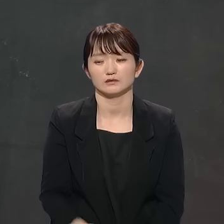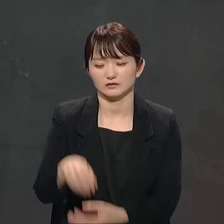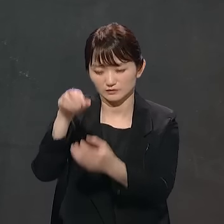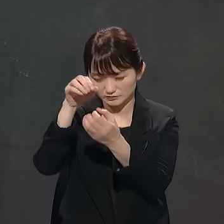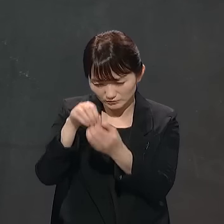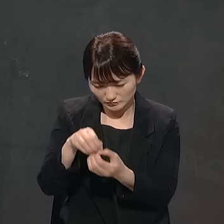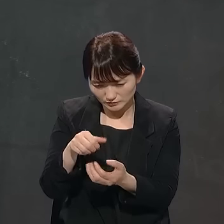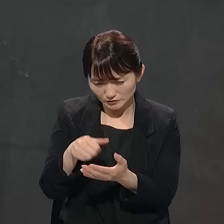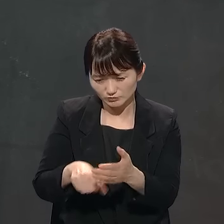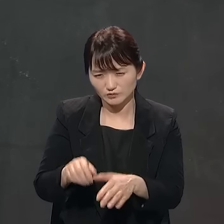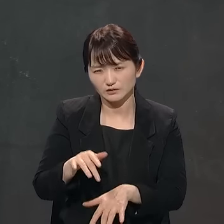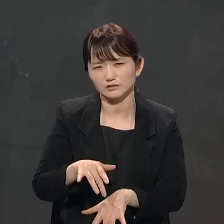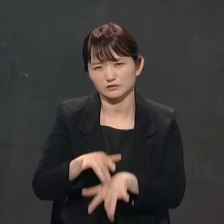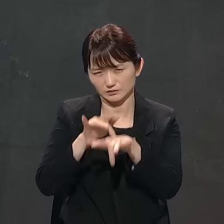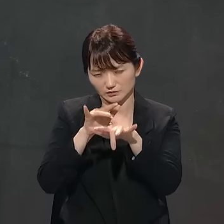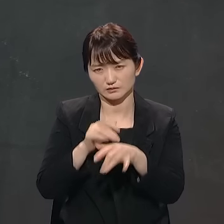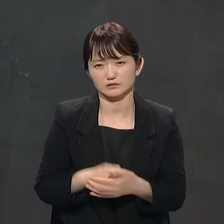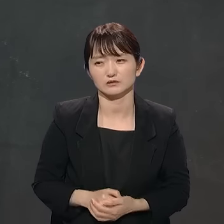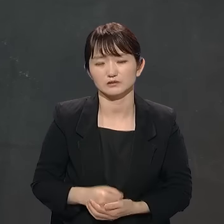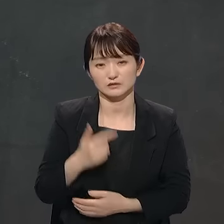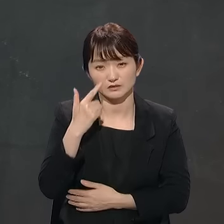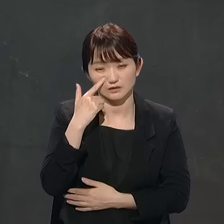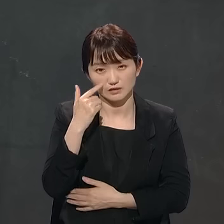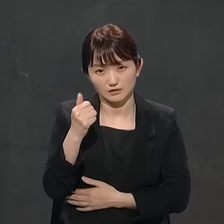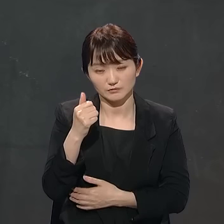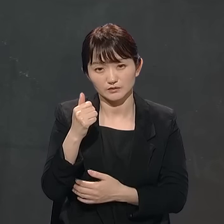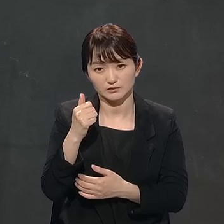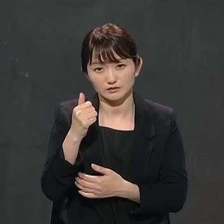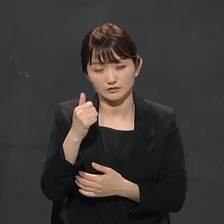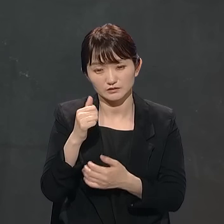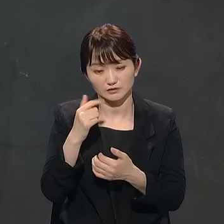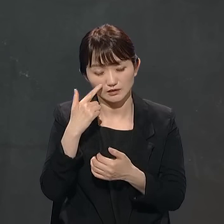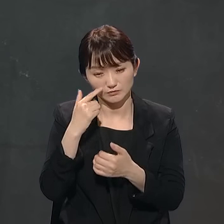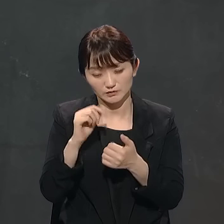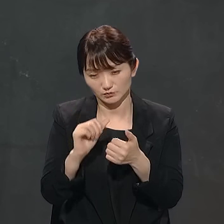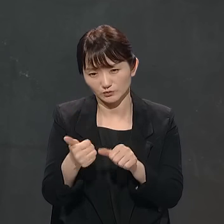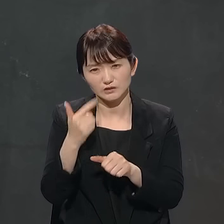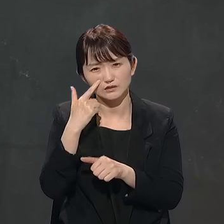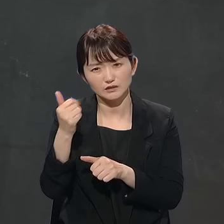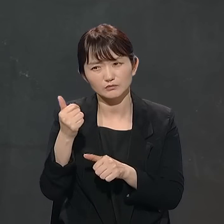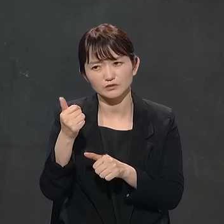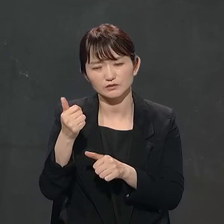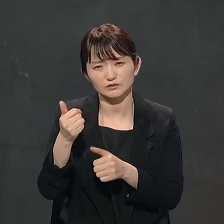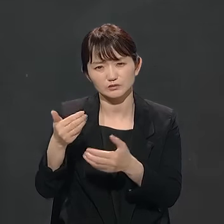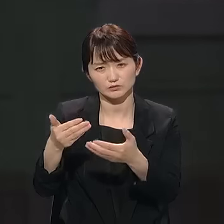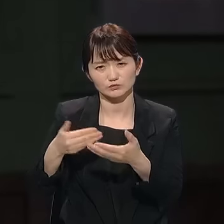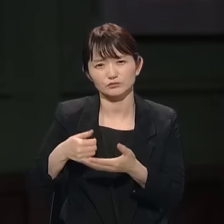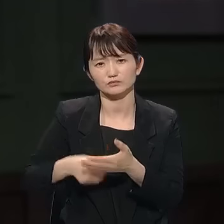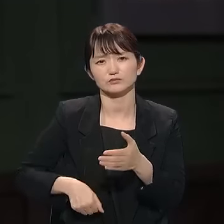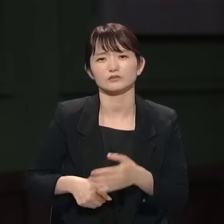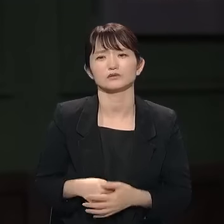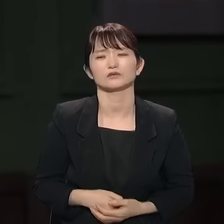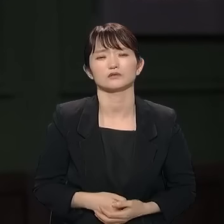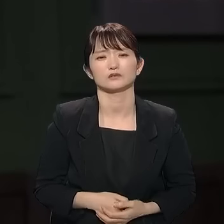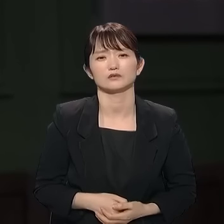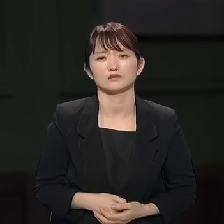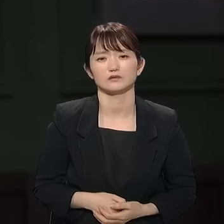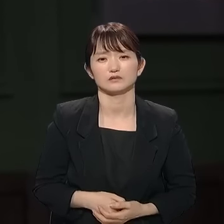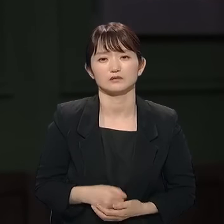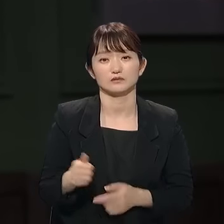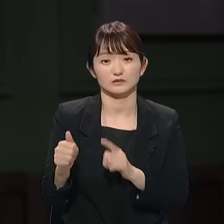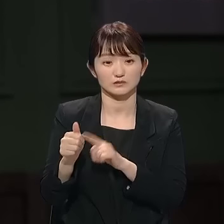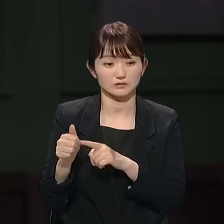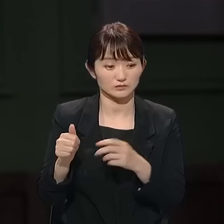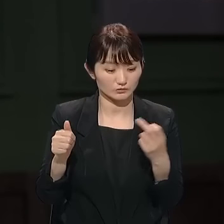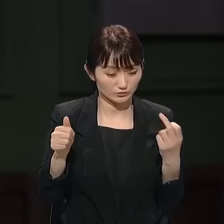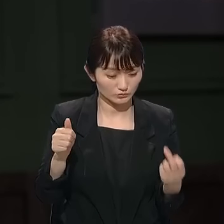유품이 사라졌습니다. 그것도 아버지가 돌아가신 선친이 남긴 유품. 네, 맞습니다. 제보자는 동료가 걱정돼서 가족